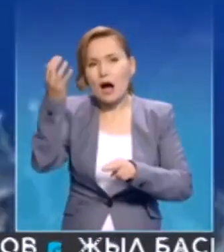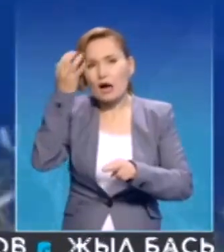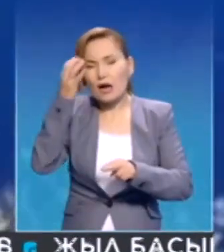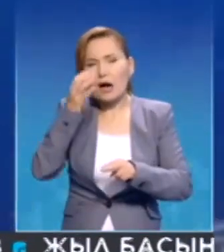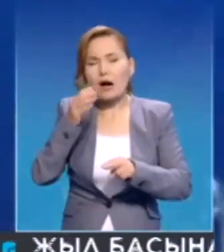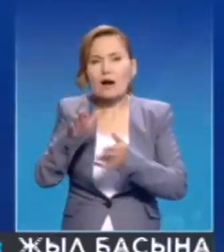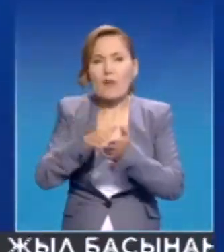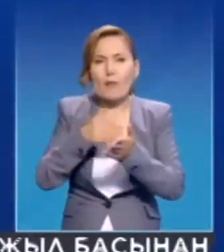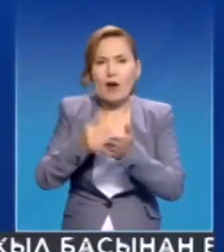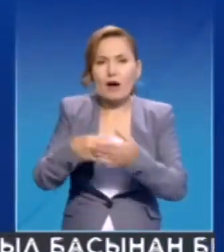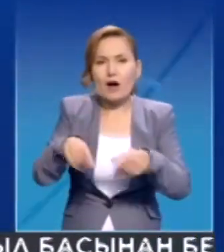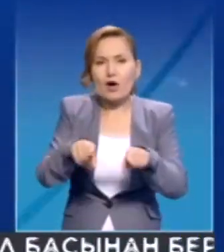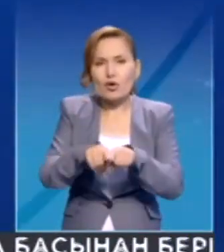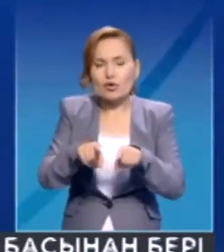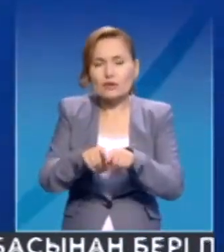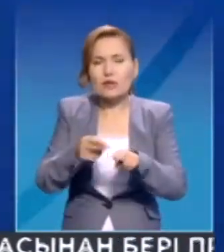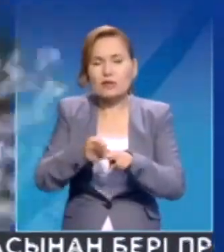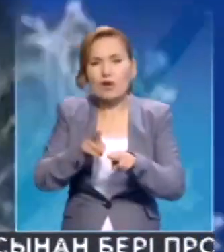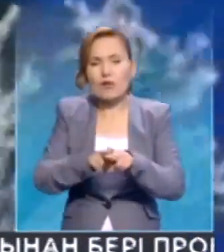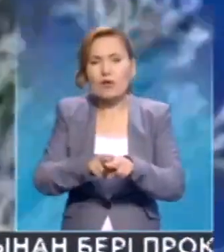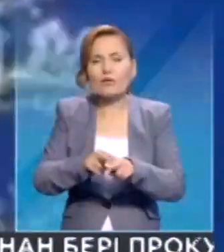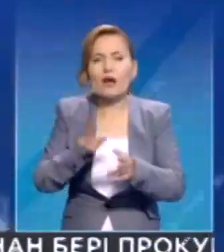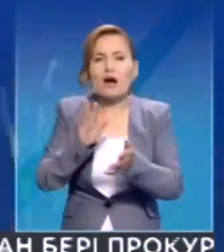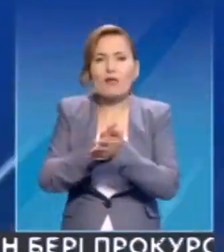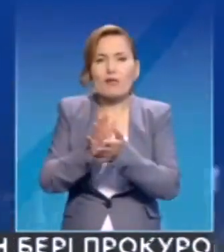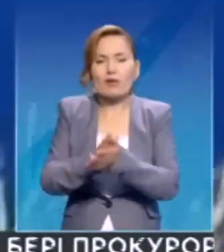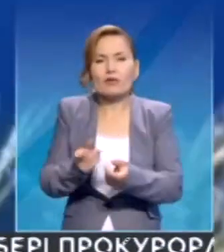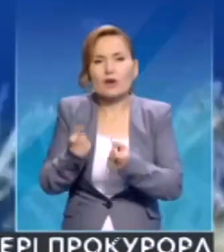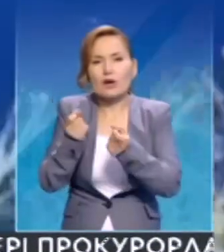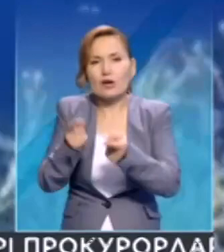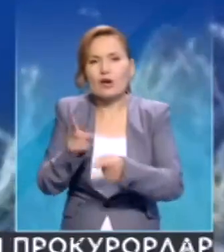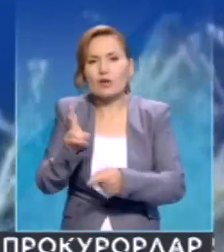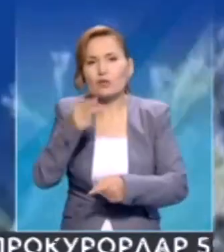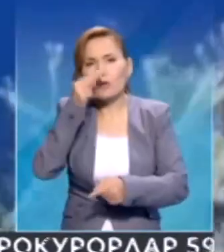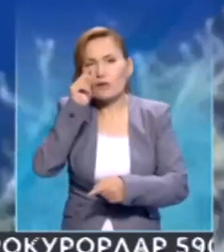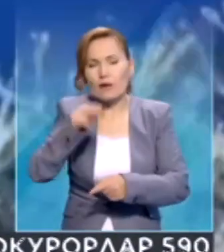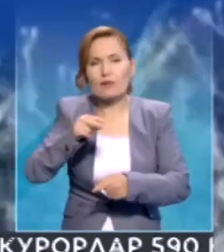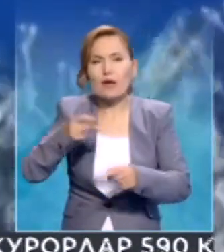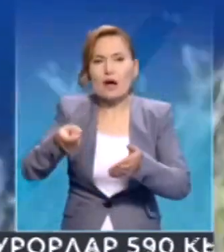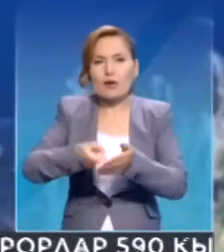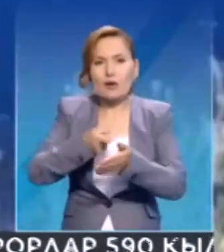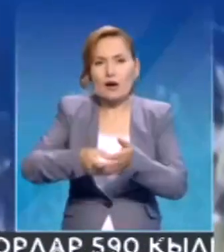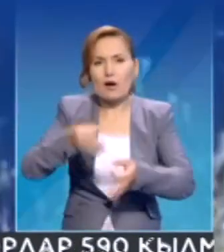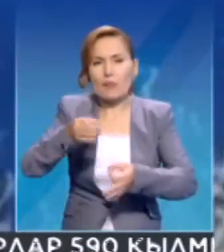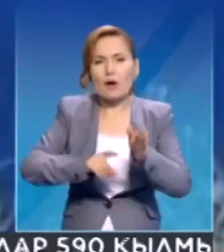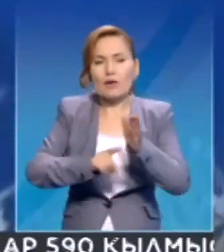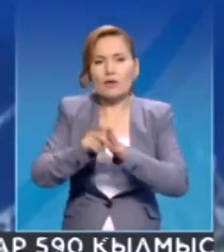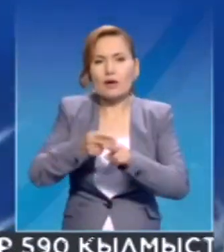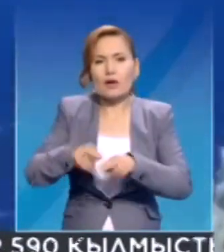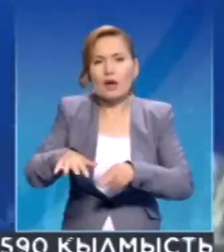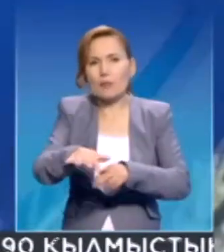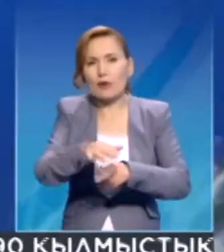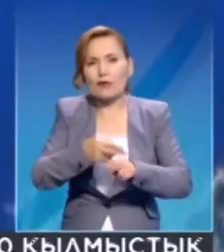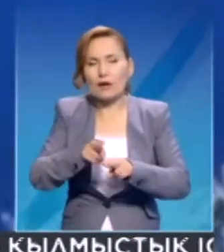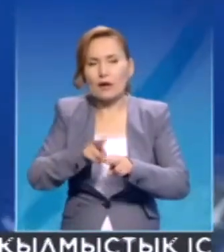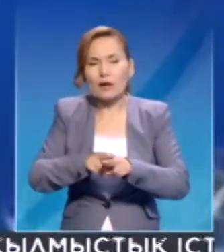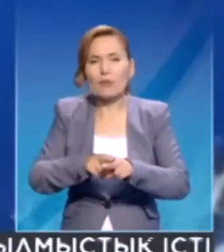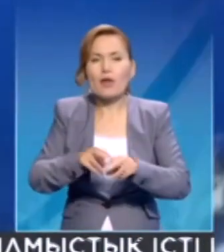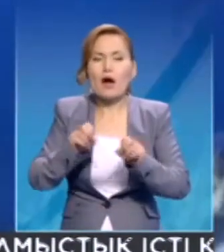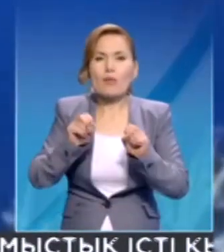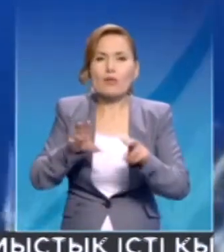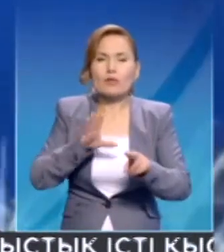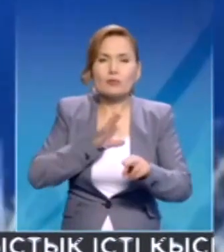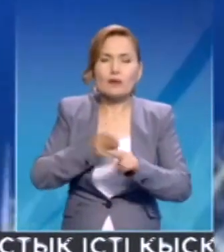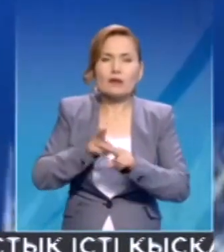заттың құрамы мен қоршаған ортаға келтірген залалы қандай екенін анықтап жатыр. Экологтардың алдын ала болжам бойынша бұл көлік қозғалтқышының майы болуы